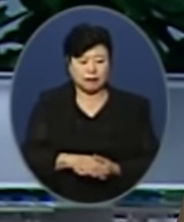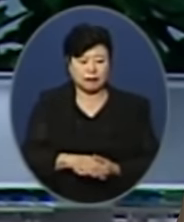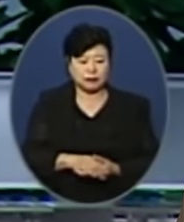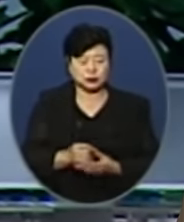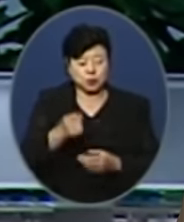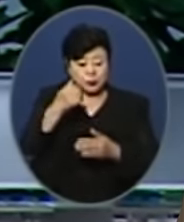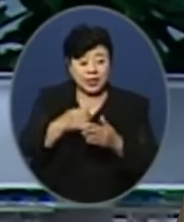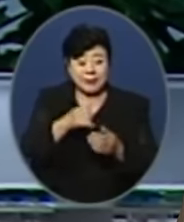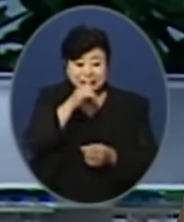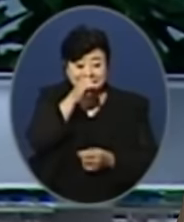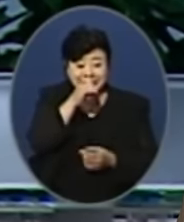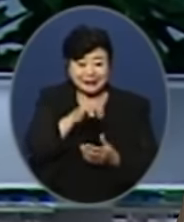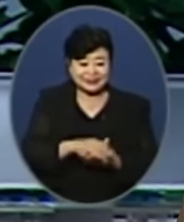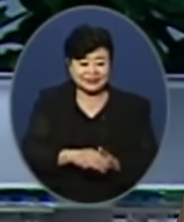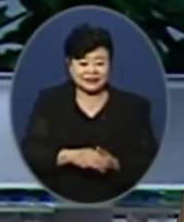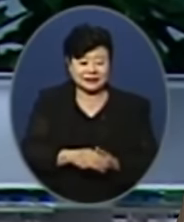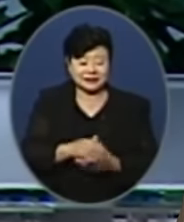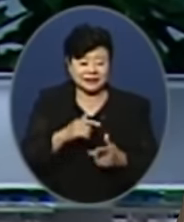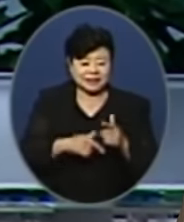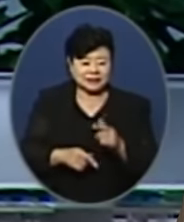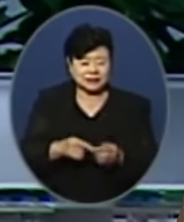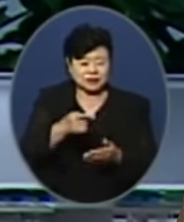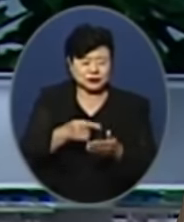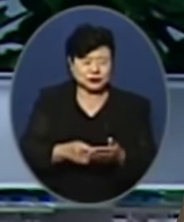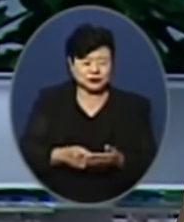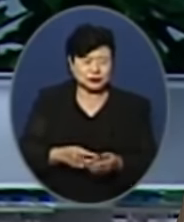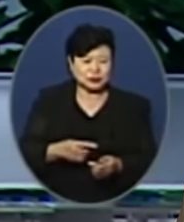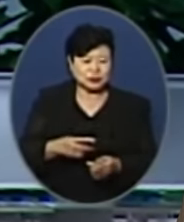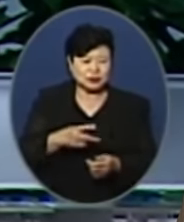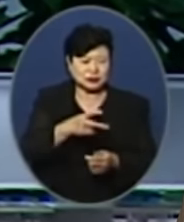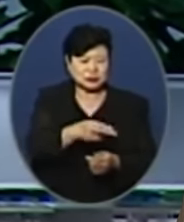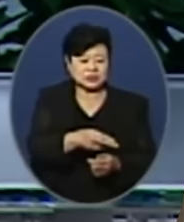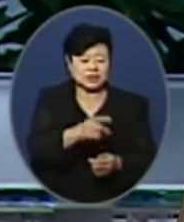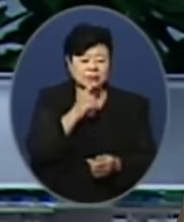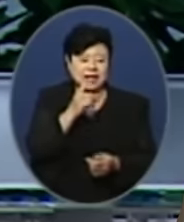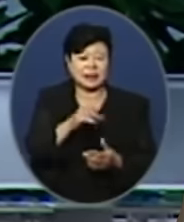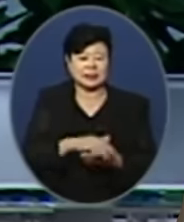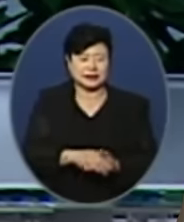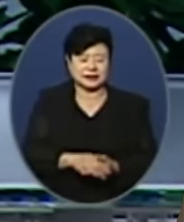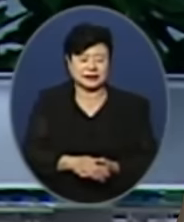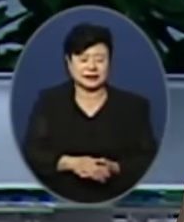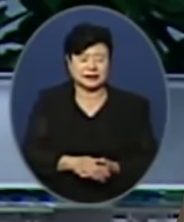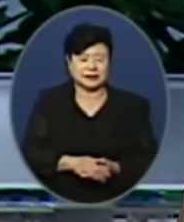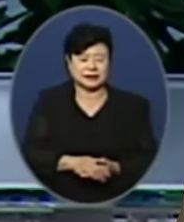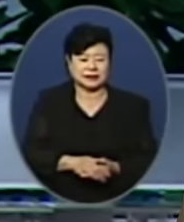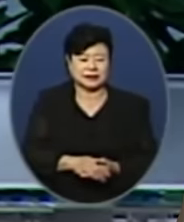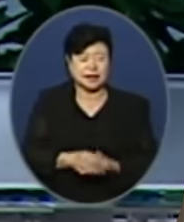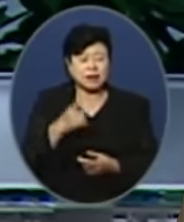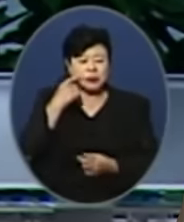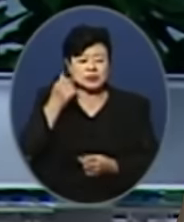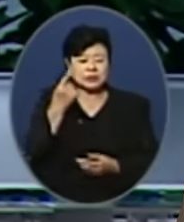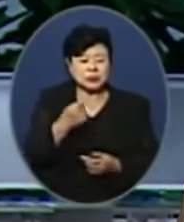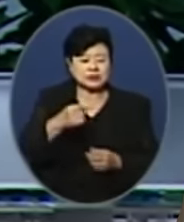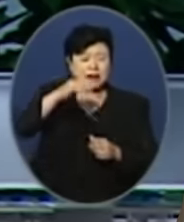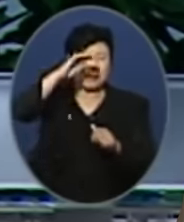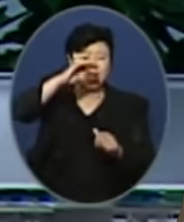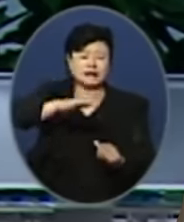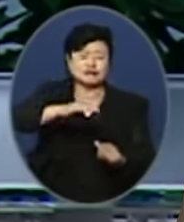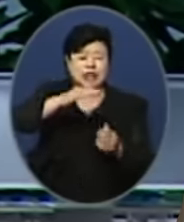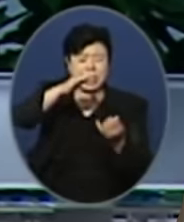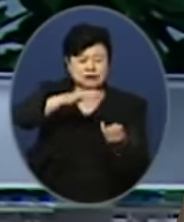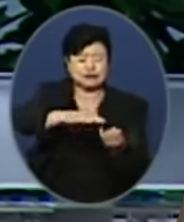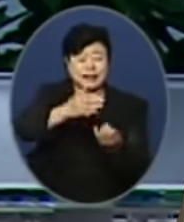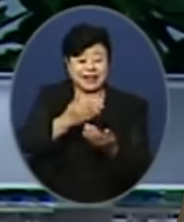조금 남아있는데 그것은 수술로 떼내자 그랬는데 떼내는 것보다도 목사님께 와서 안수기도 받고